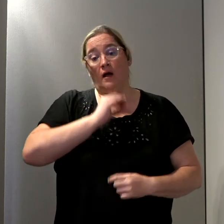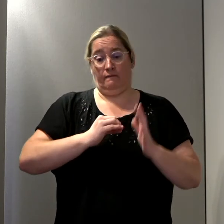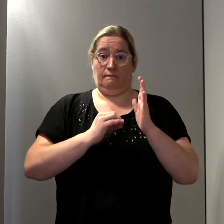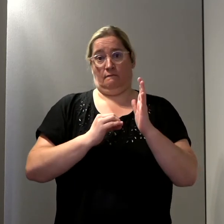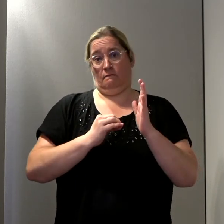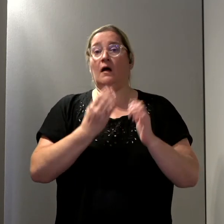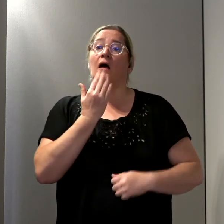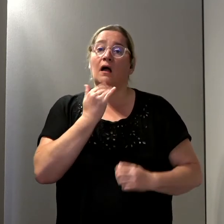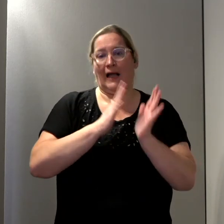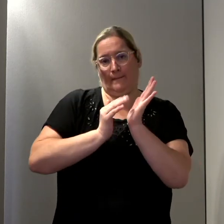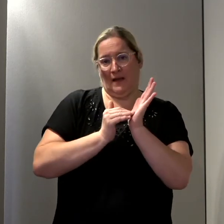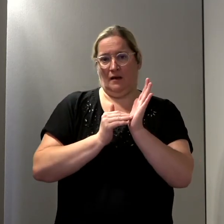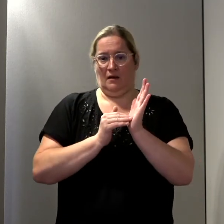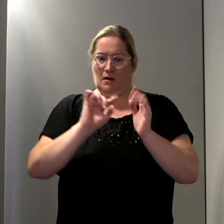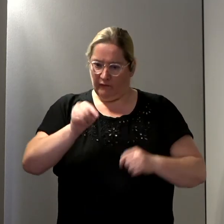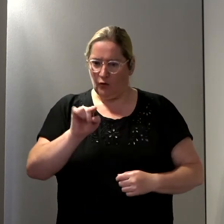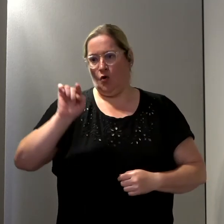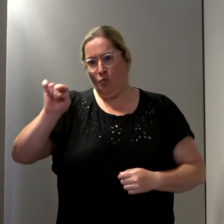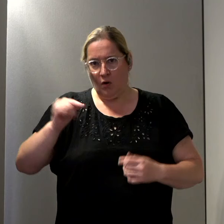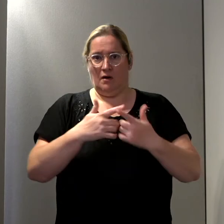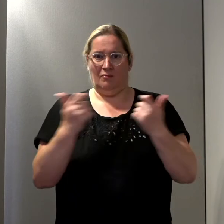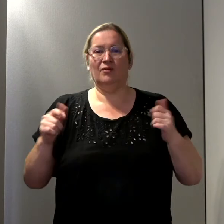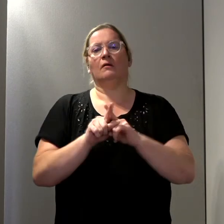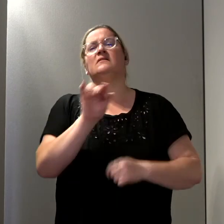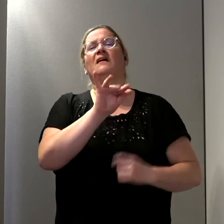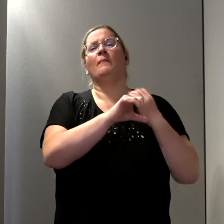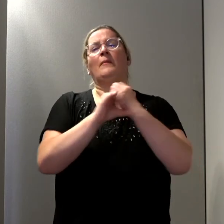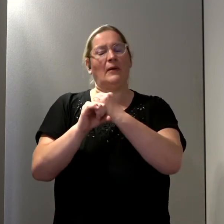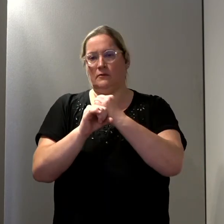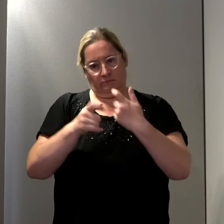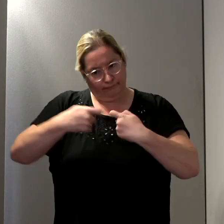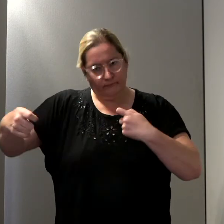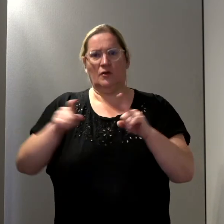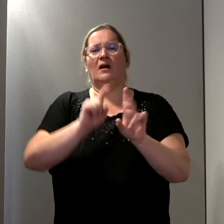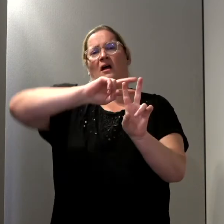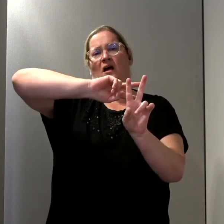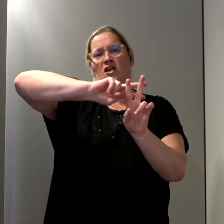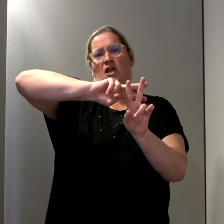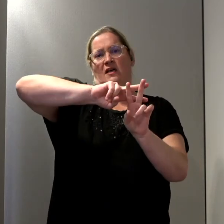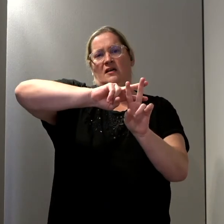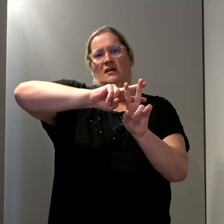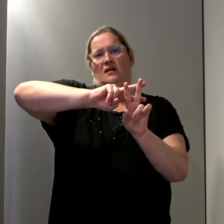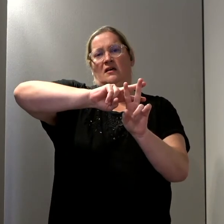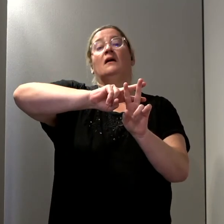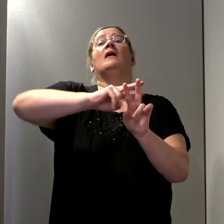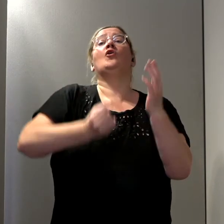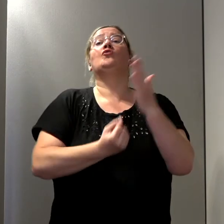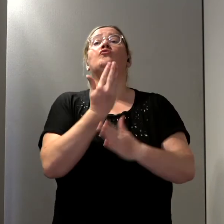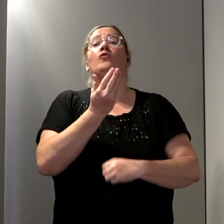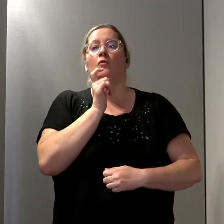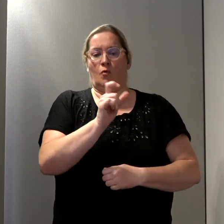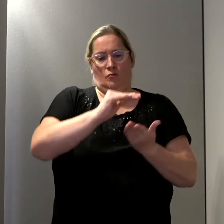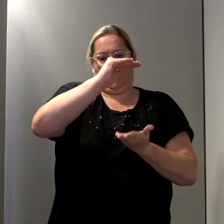la ponctuation et écrire les abréviations en entier et puis écrire des hashtags avec des majuscules pour chaque nouveau